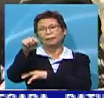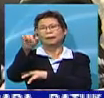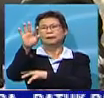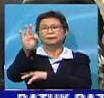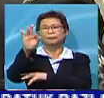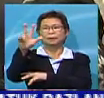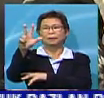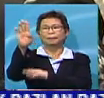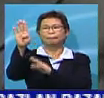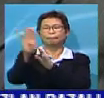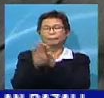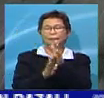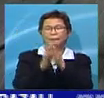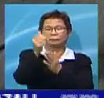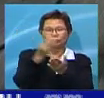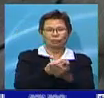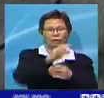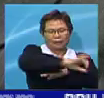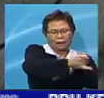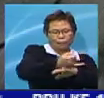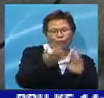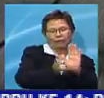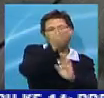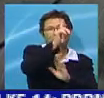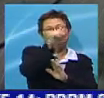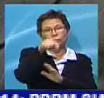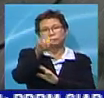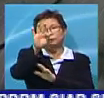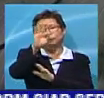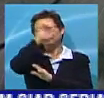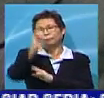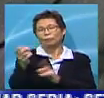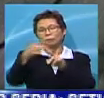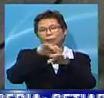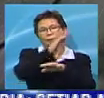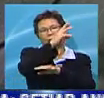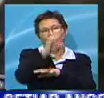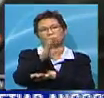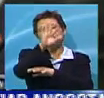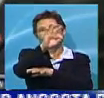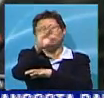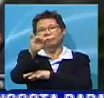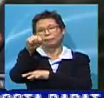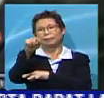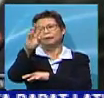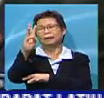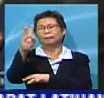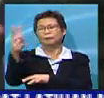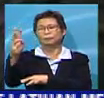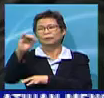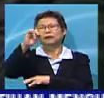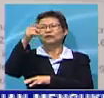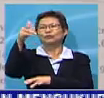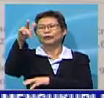r85.93 bilion manakala import naik 1.9% kepada r98.66